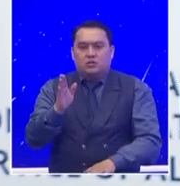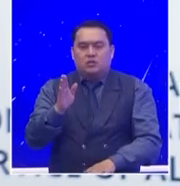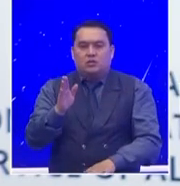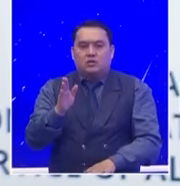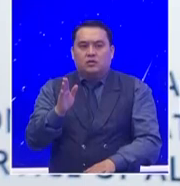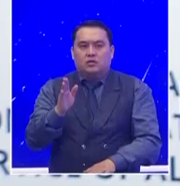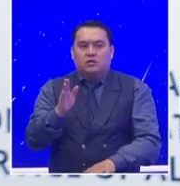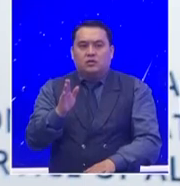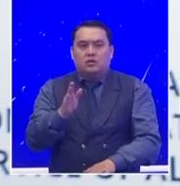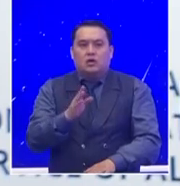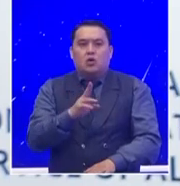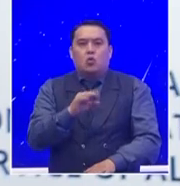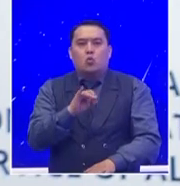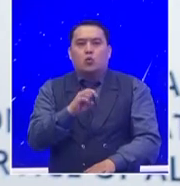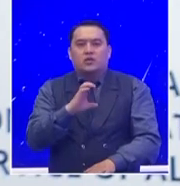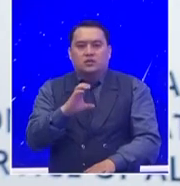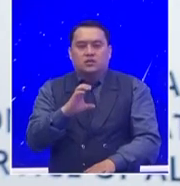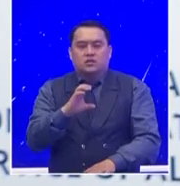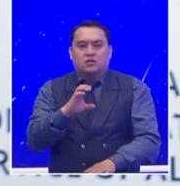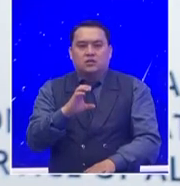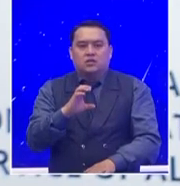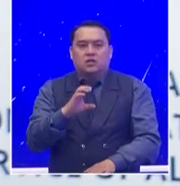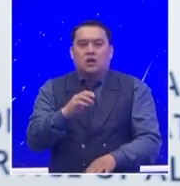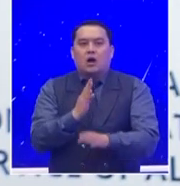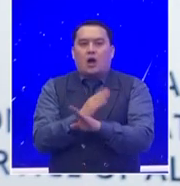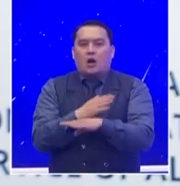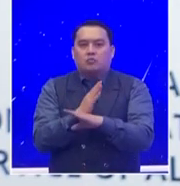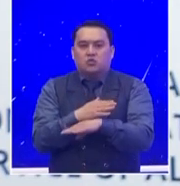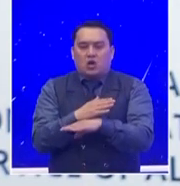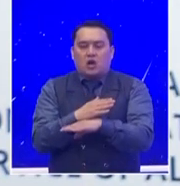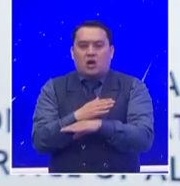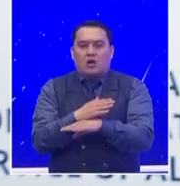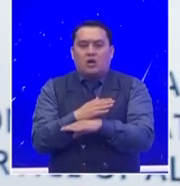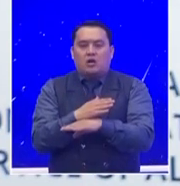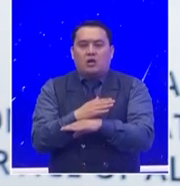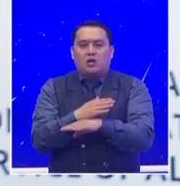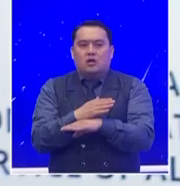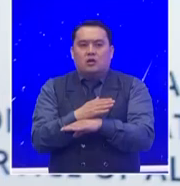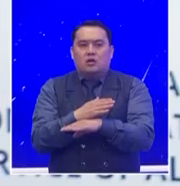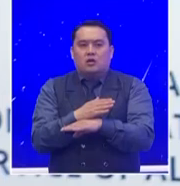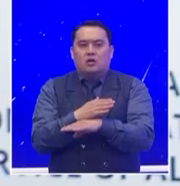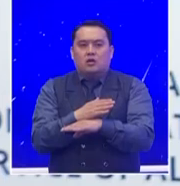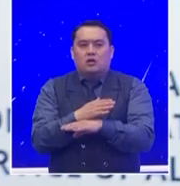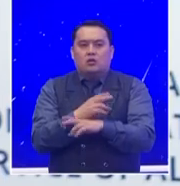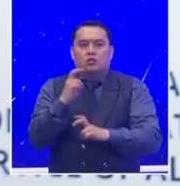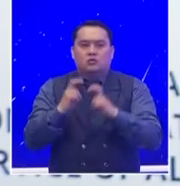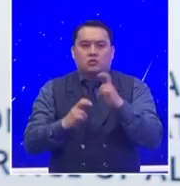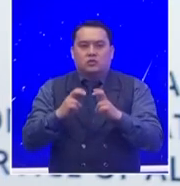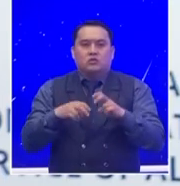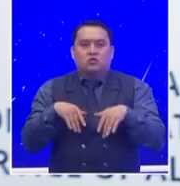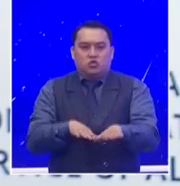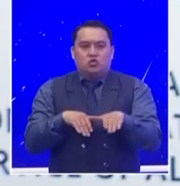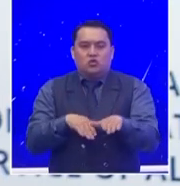QIS жүйесі арқылы, яғни қапшағайдың ар жағында Заречный ауылында сол жақтарда да осы маска тігілетін